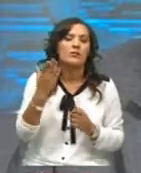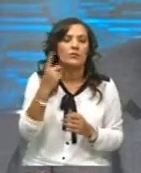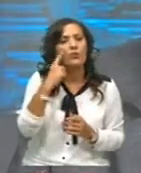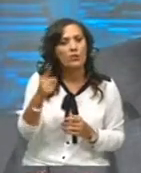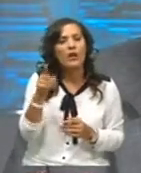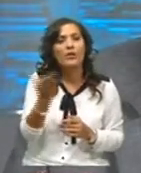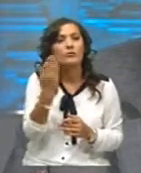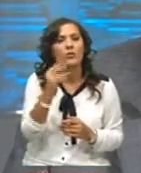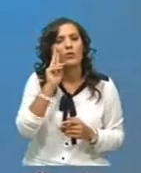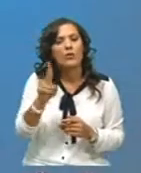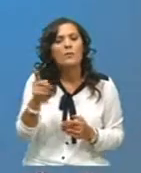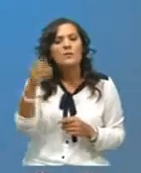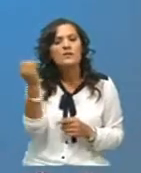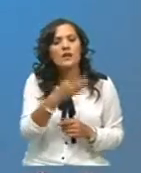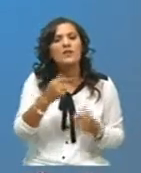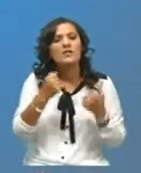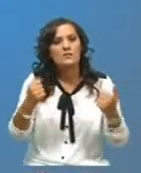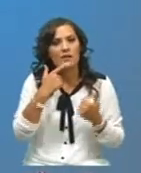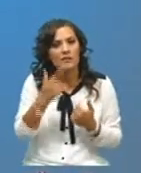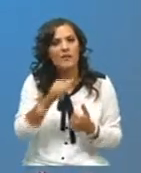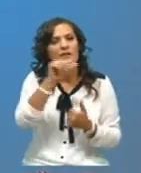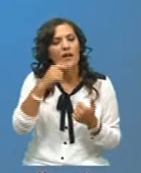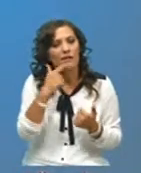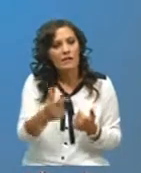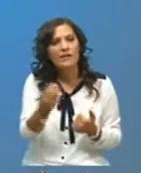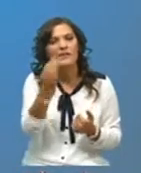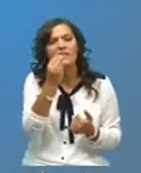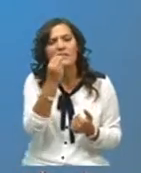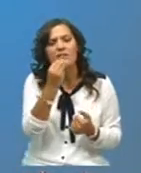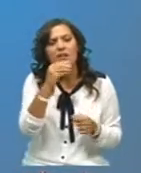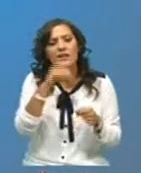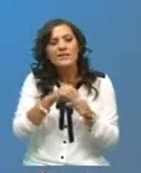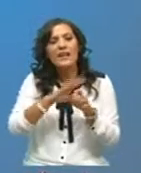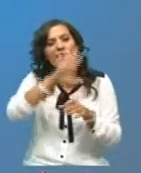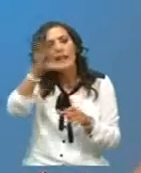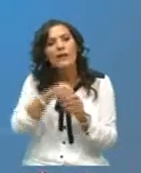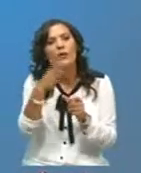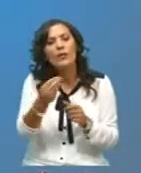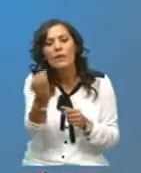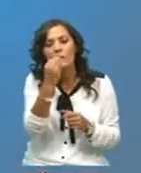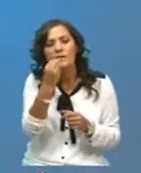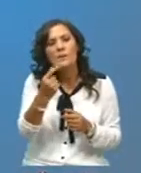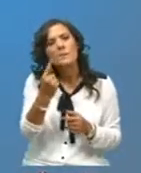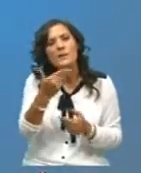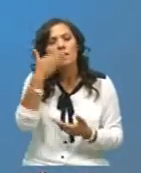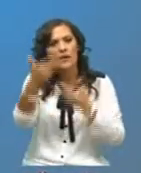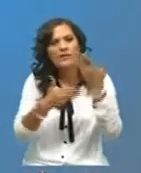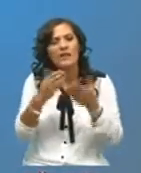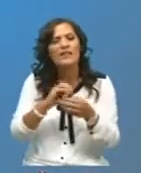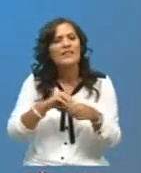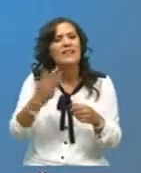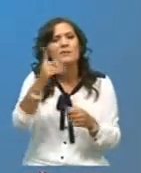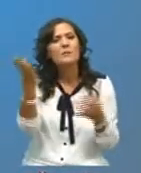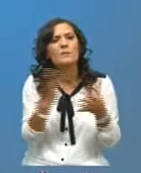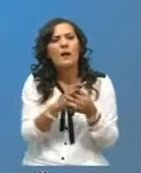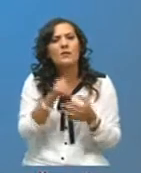Peki madem bunları sayarken şişmanlıkta dedik ya da dedik yiyecek yiyecekler genel olarak beslenmeden söz edersek nasıl